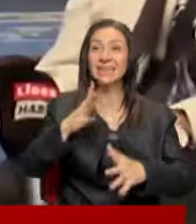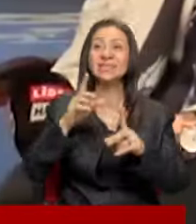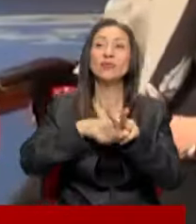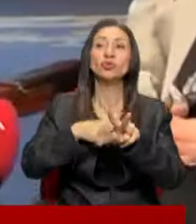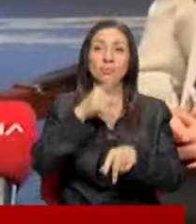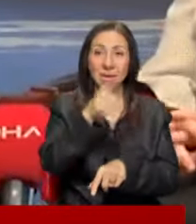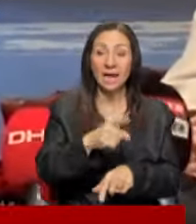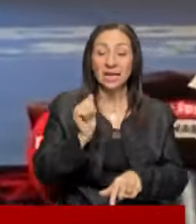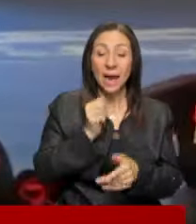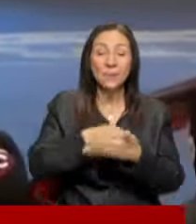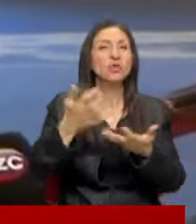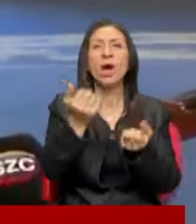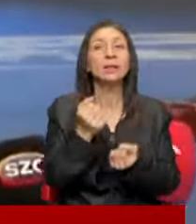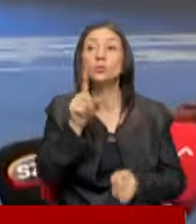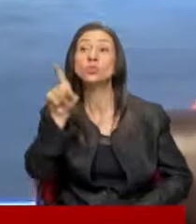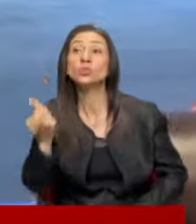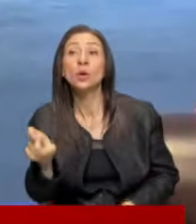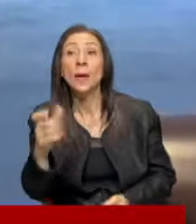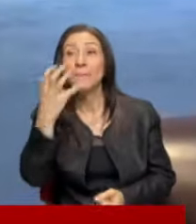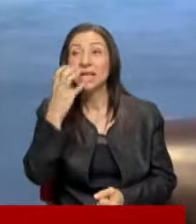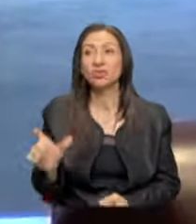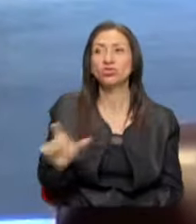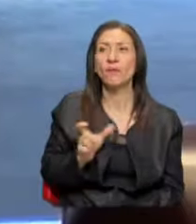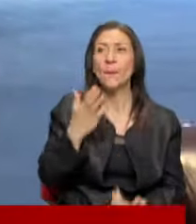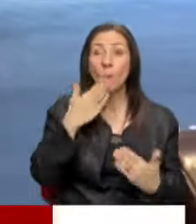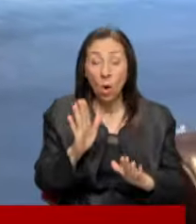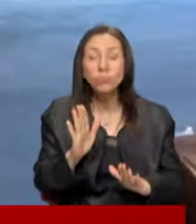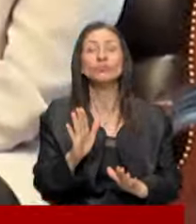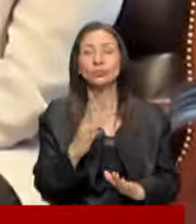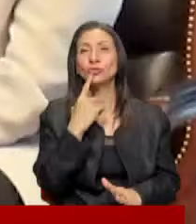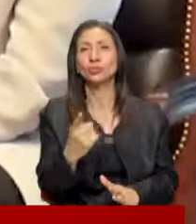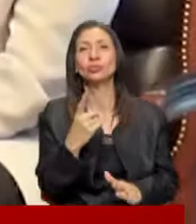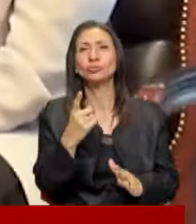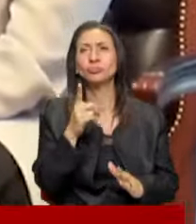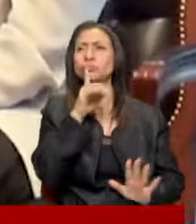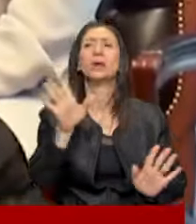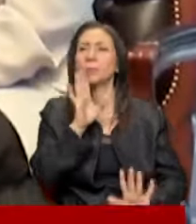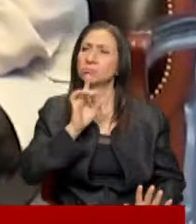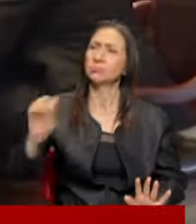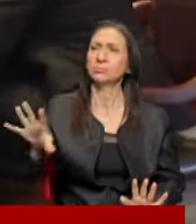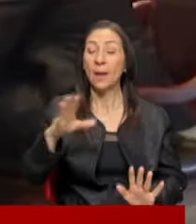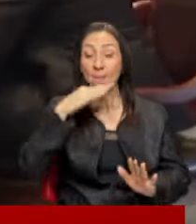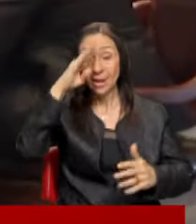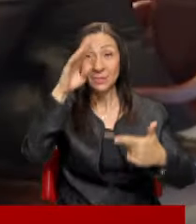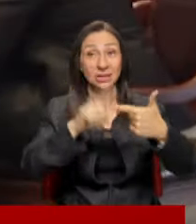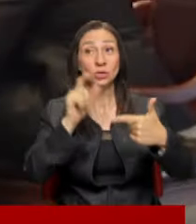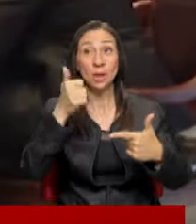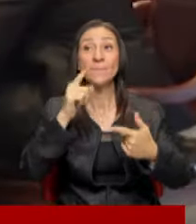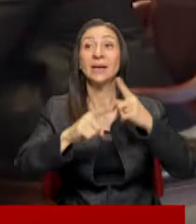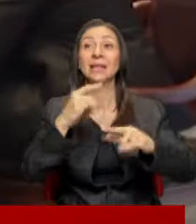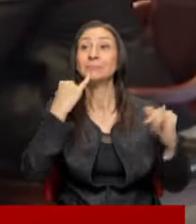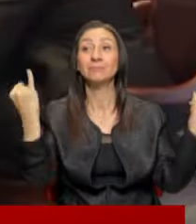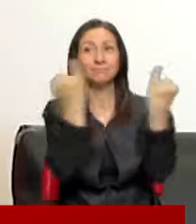Yavuz Yılmaz asgari ücreti sordu beklediği yanıtı alamayınca sözünü esirgemedi bayramın ikinci gününde partiler